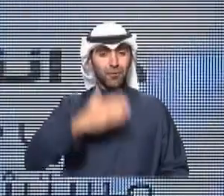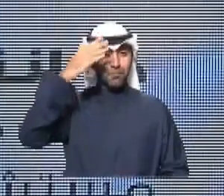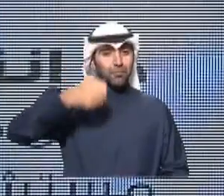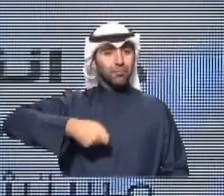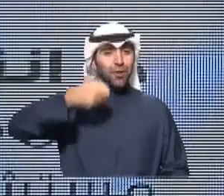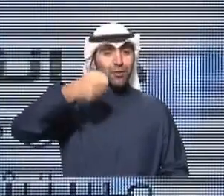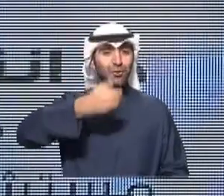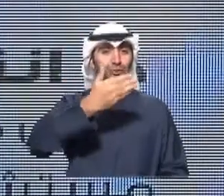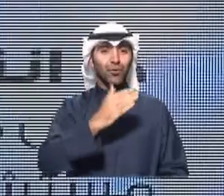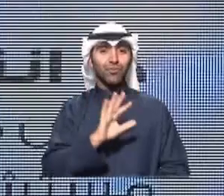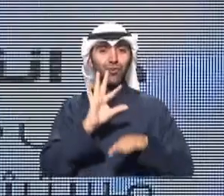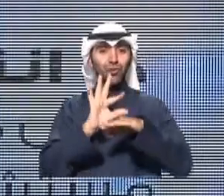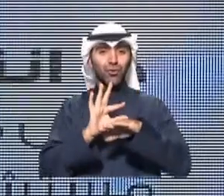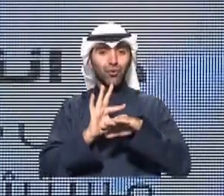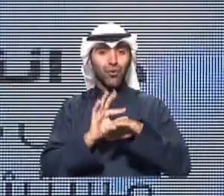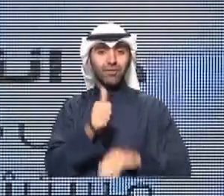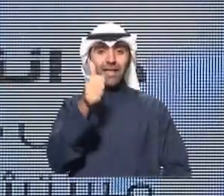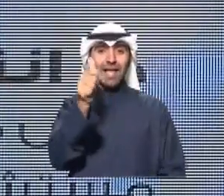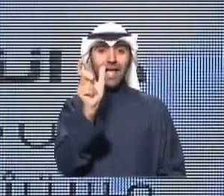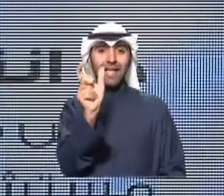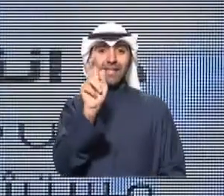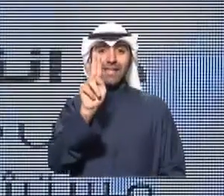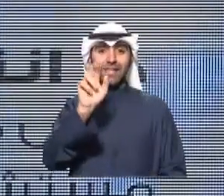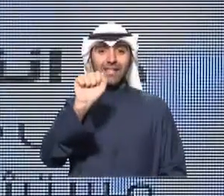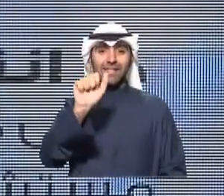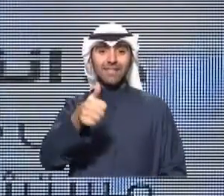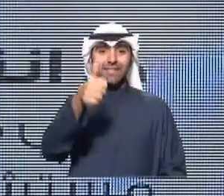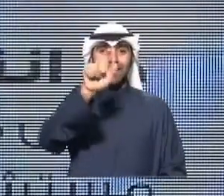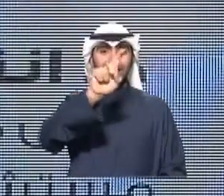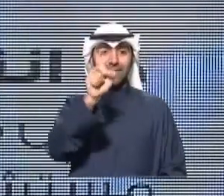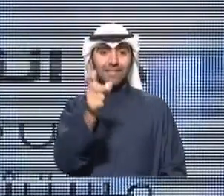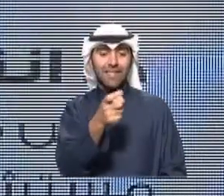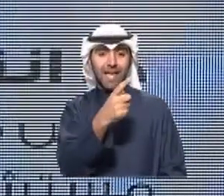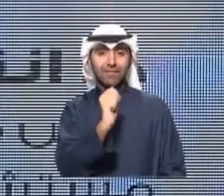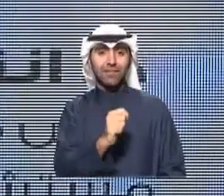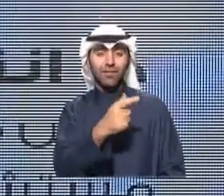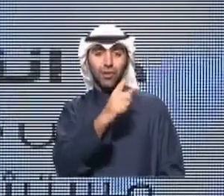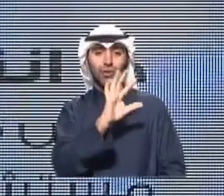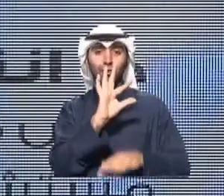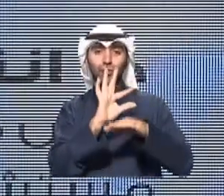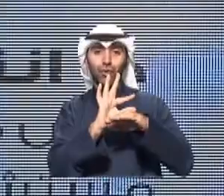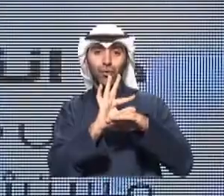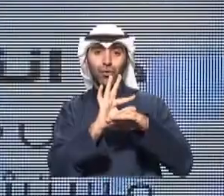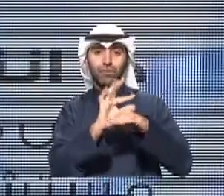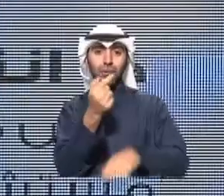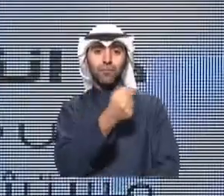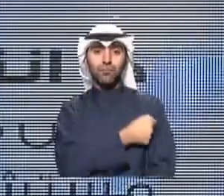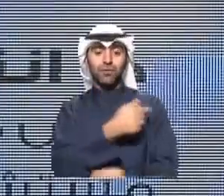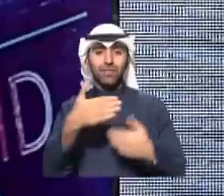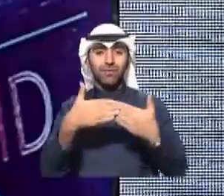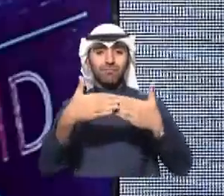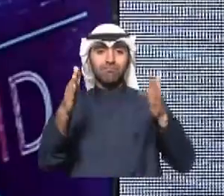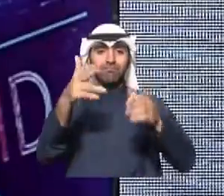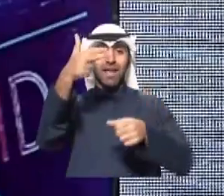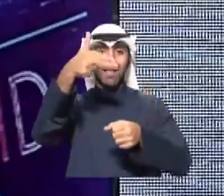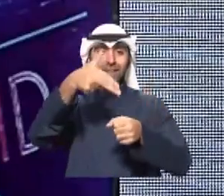القوة، مشكورة على هذه المعلومات وعلى حضوركم اليوم لتقديم هذه المعلومات القيمة، شكرا جزيلا. الله